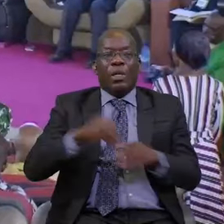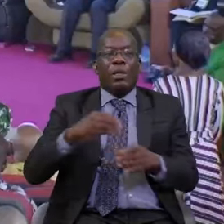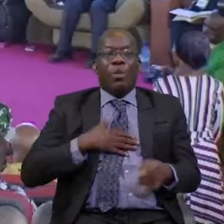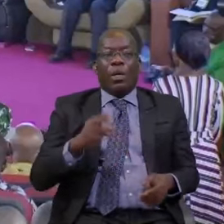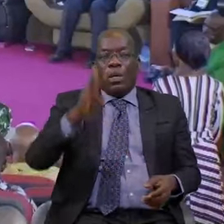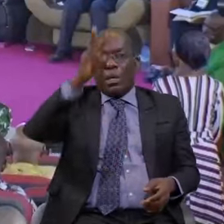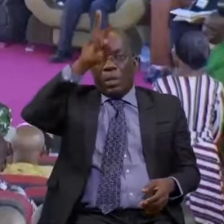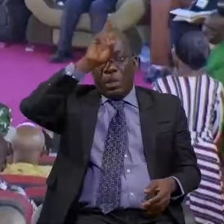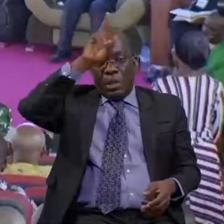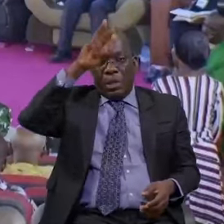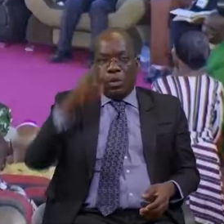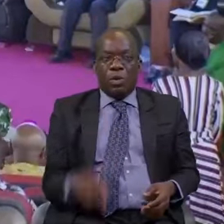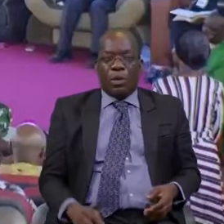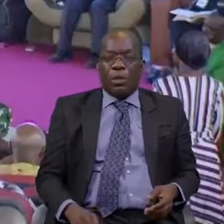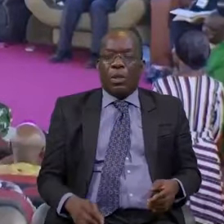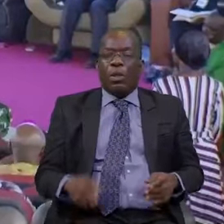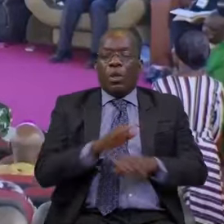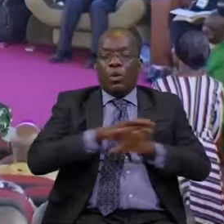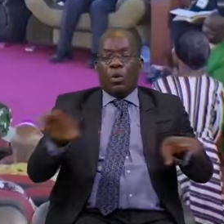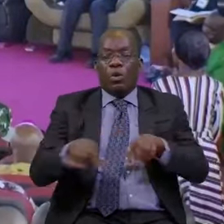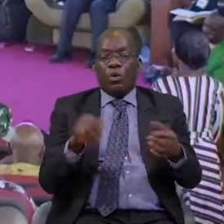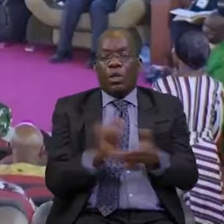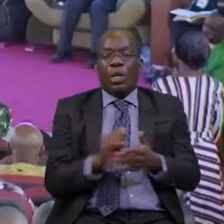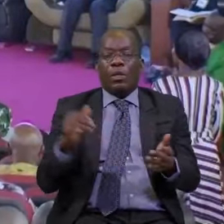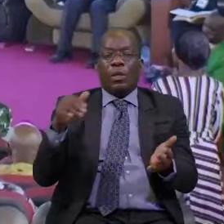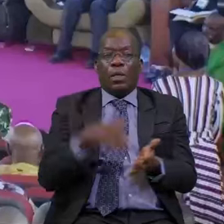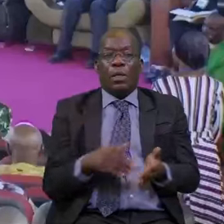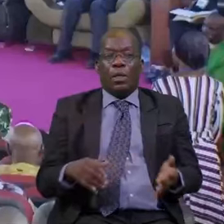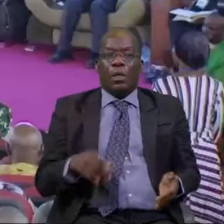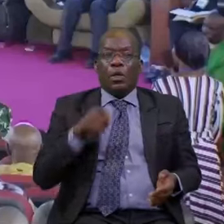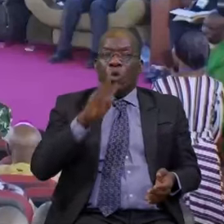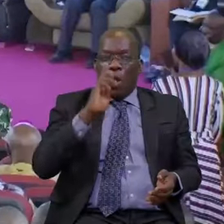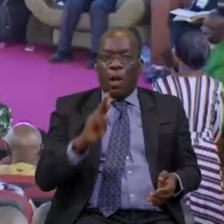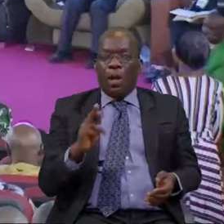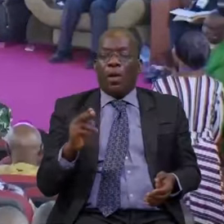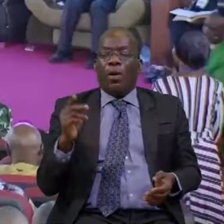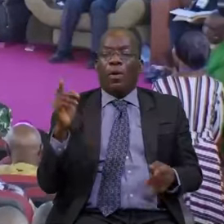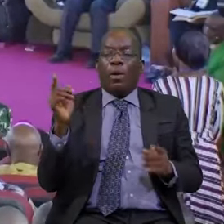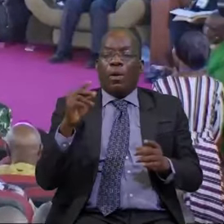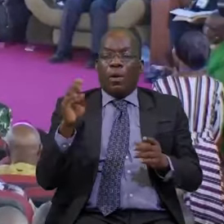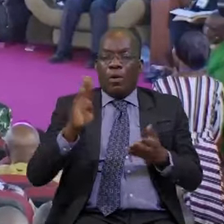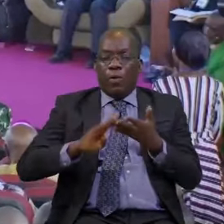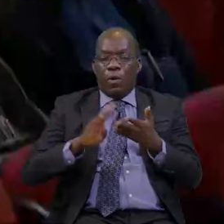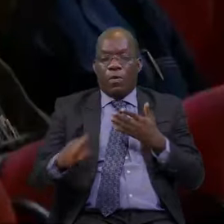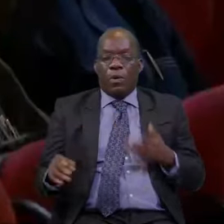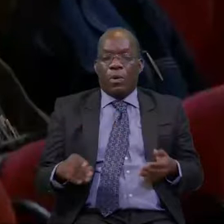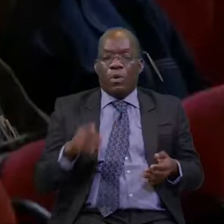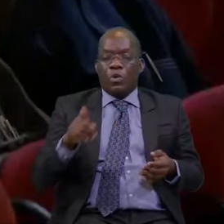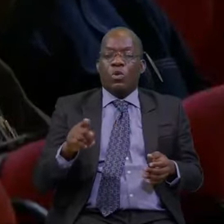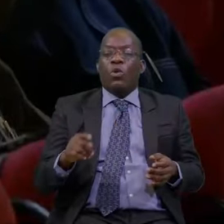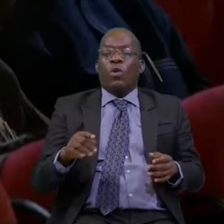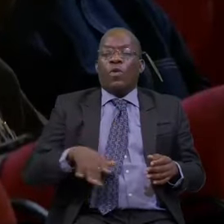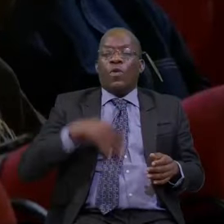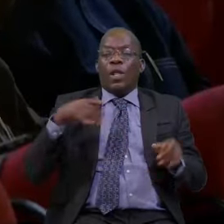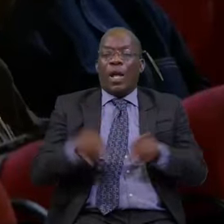mon ignorance. Faut plus le faire. Tu es pardonné et tu fais. Et alors tu fais comme